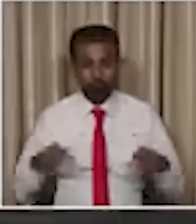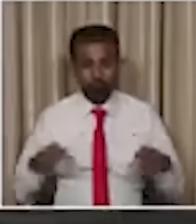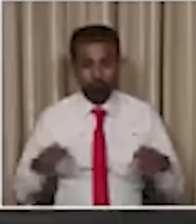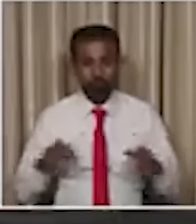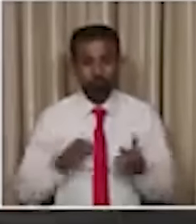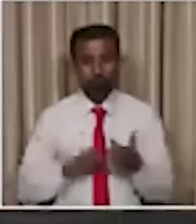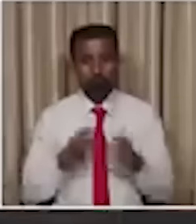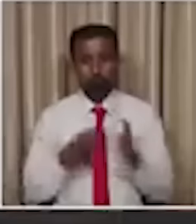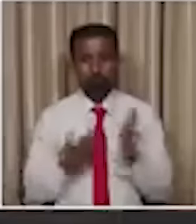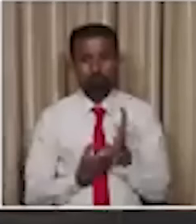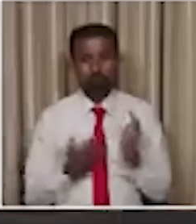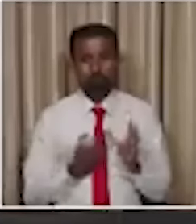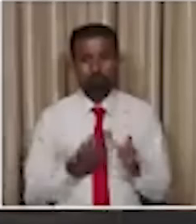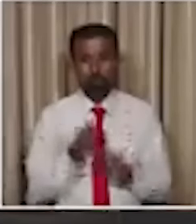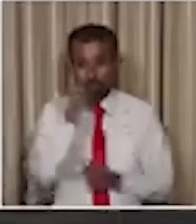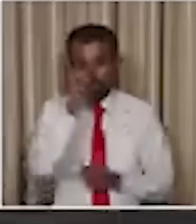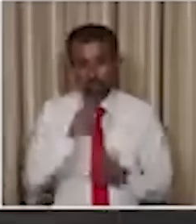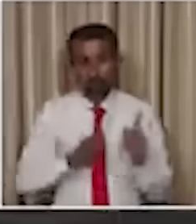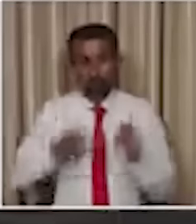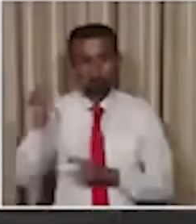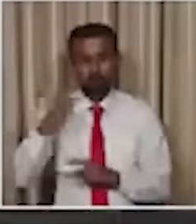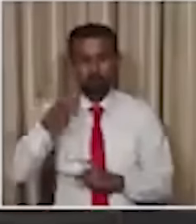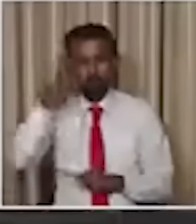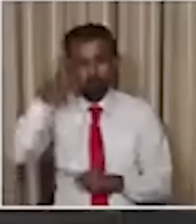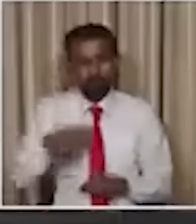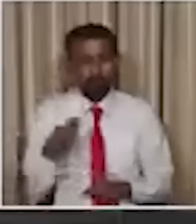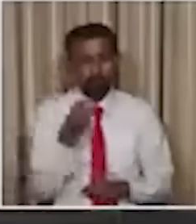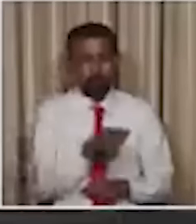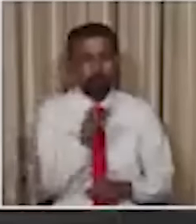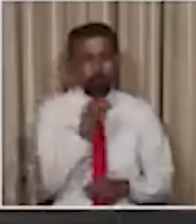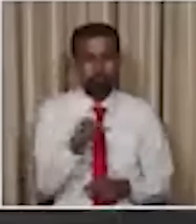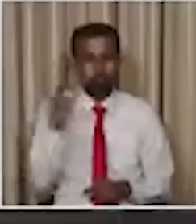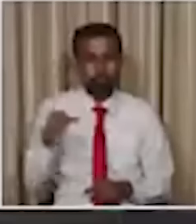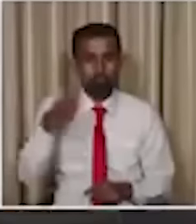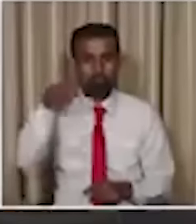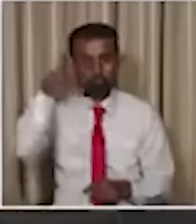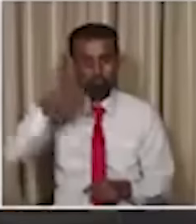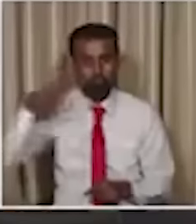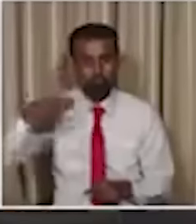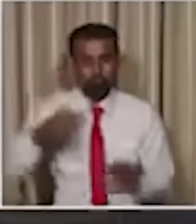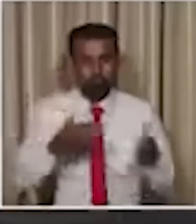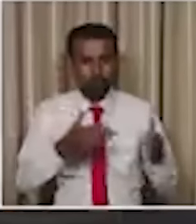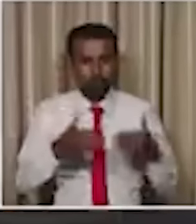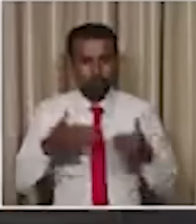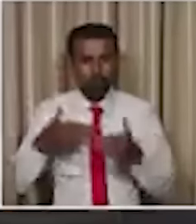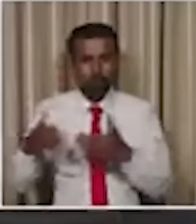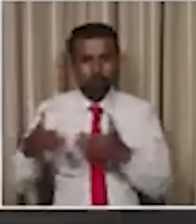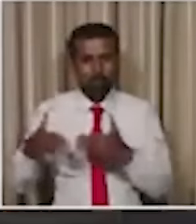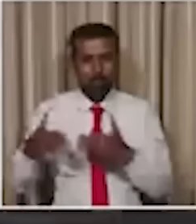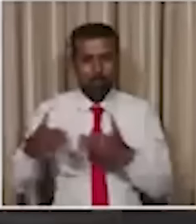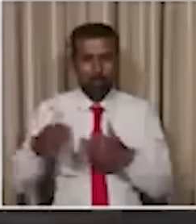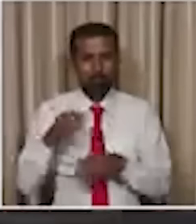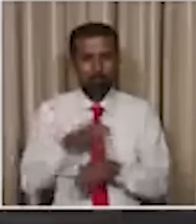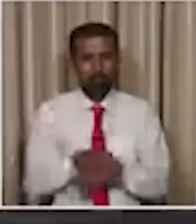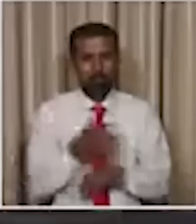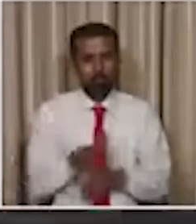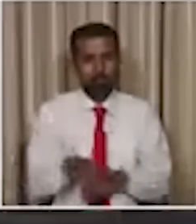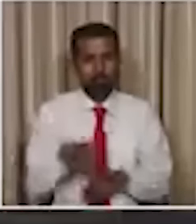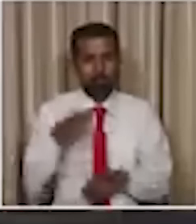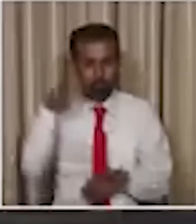සාරා ජස්මින් පැන ගියා යයි සාක්ෂි ලබා දුන් පුද්ගලයන්ගේ සාක්ෂිවල පරස්පරතා පවතින බව නිරීක්ෂණය වූ අතර